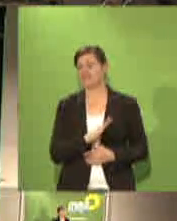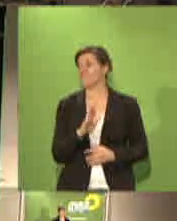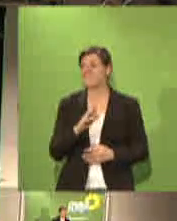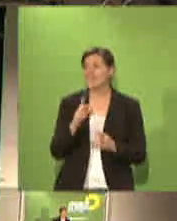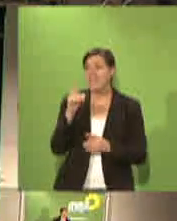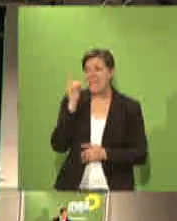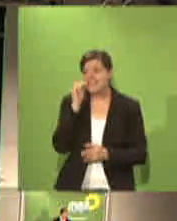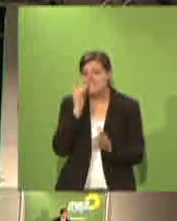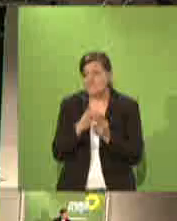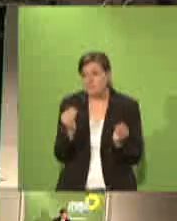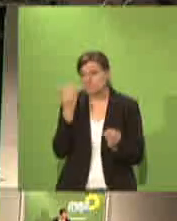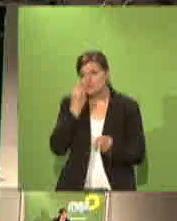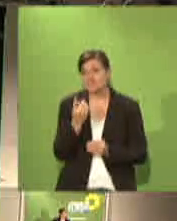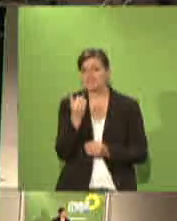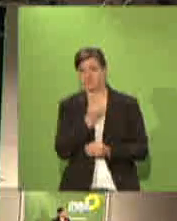bitte...